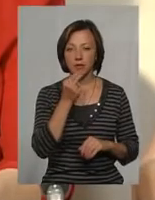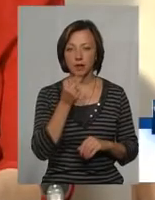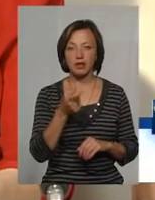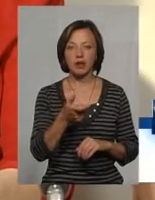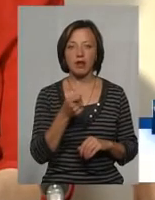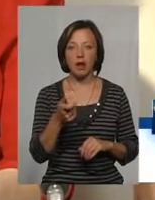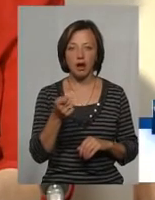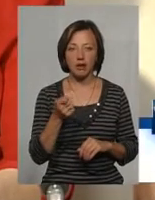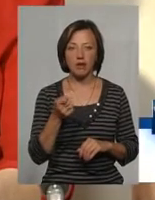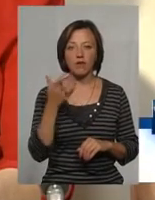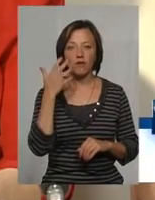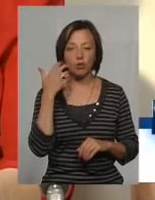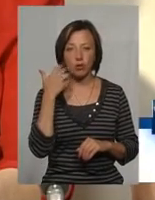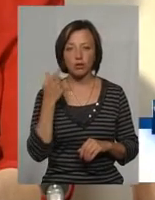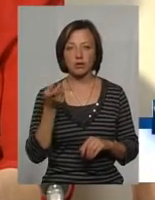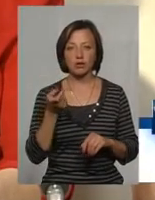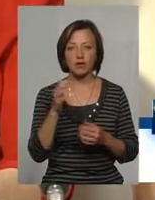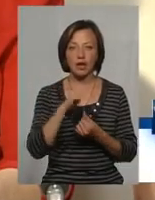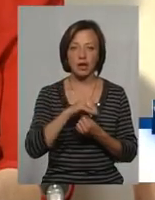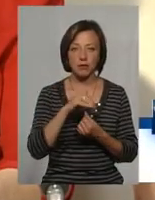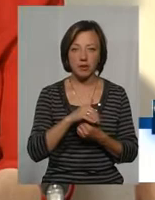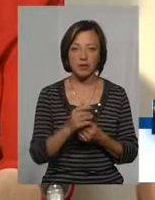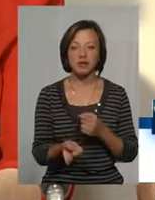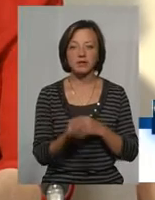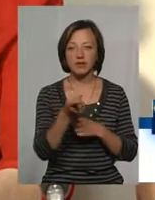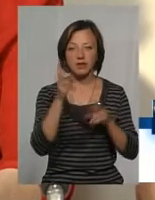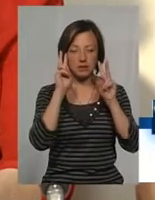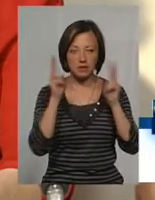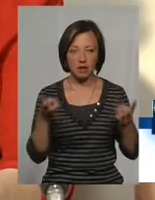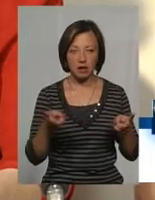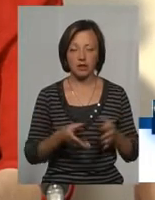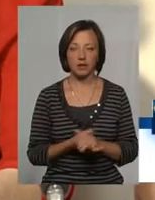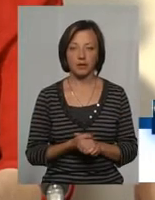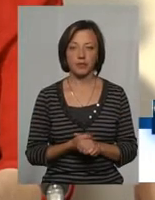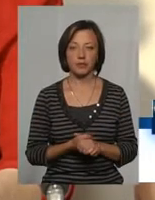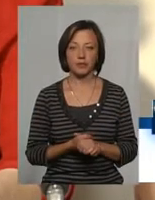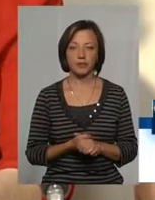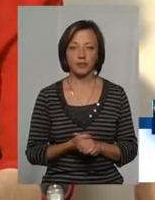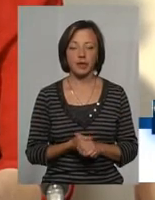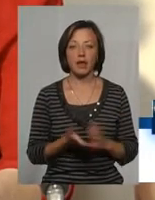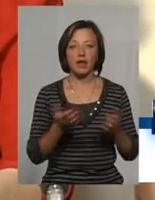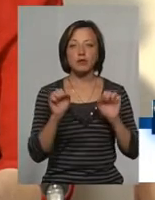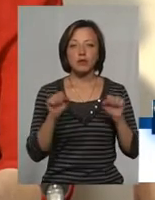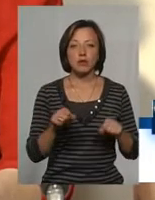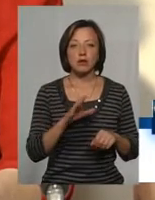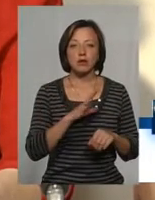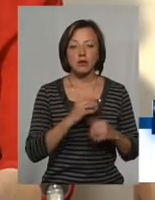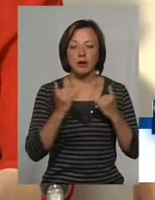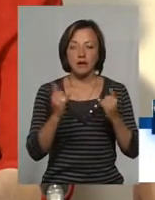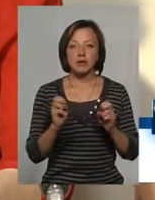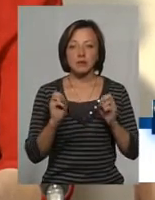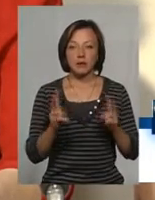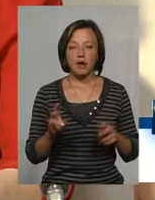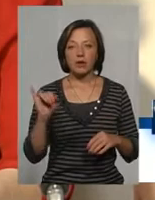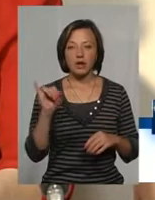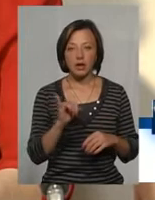ягід, фруктів, грибів, походження яких ви не знаєте і які можуть становити для вас небезпеку.